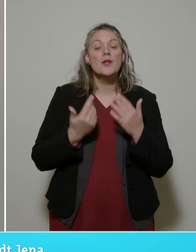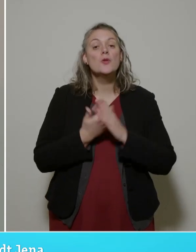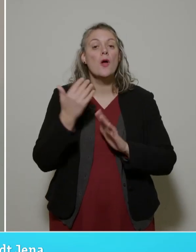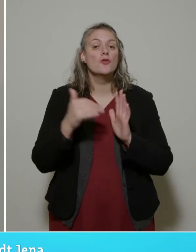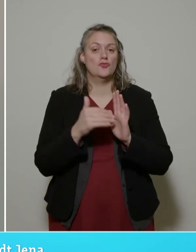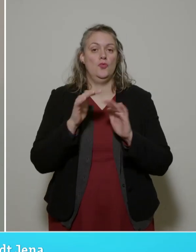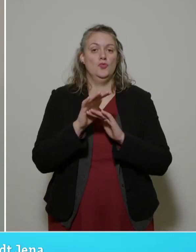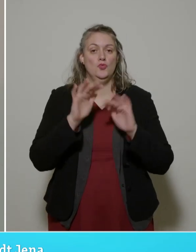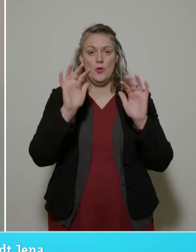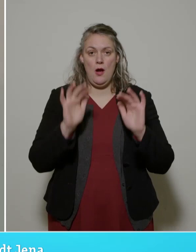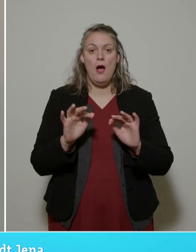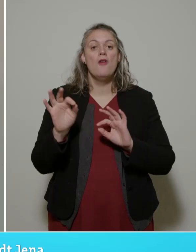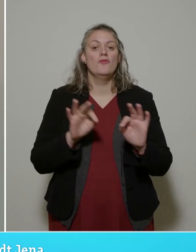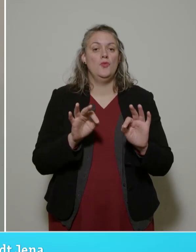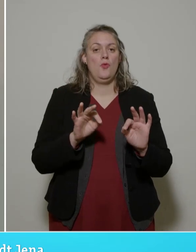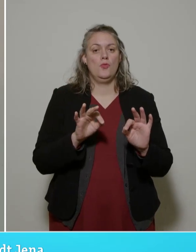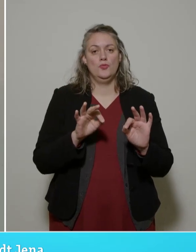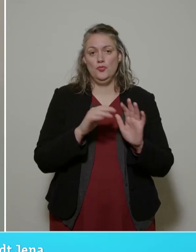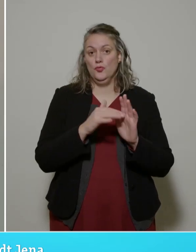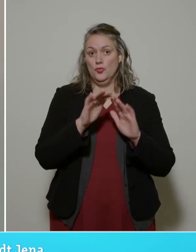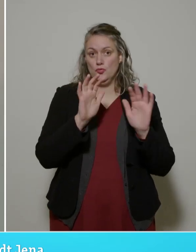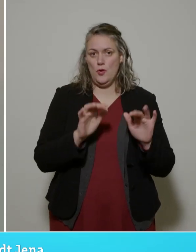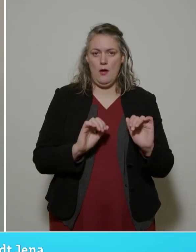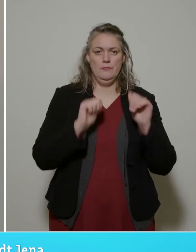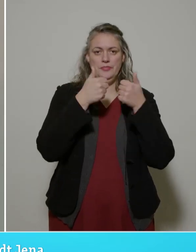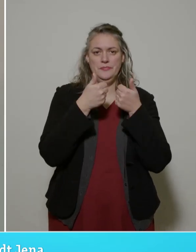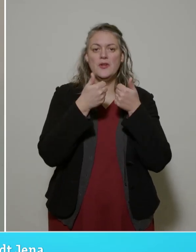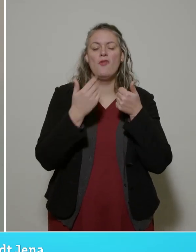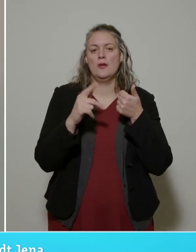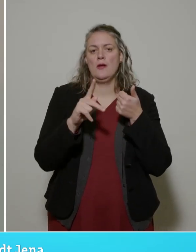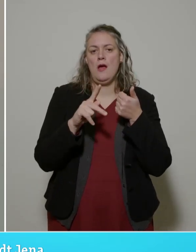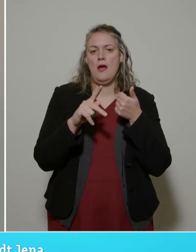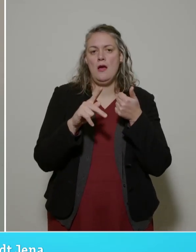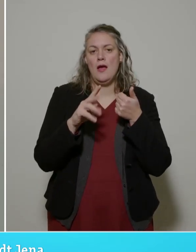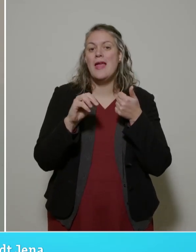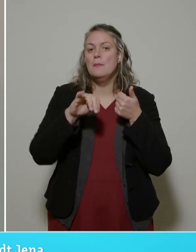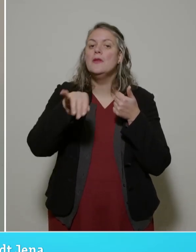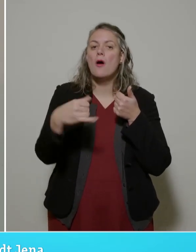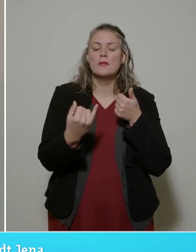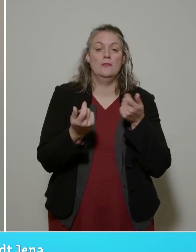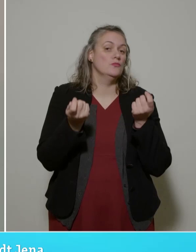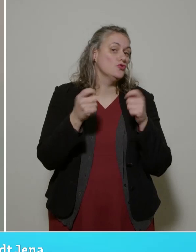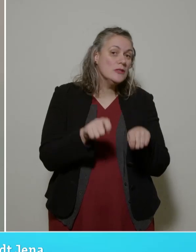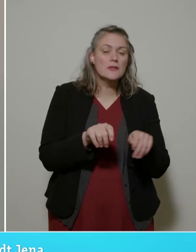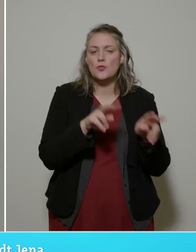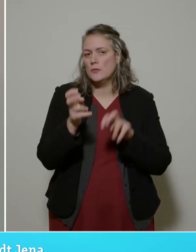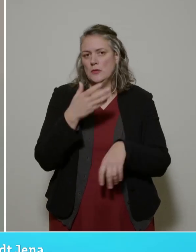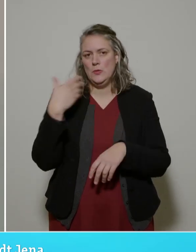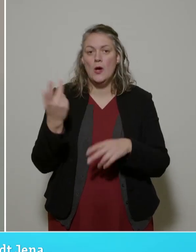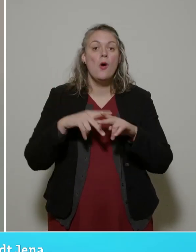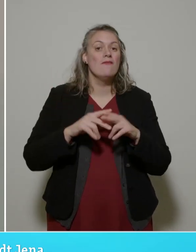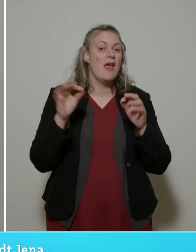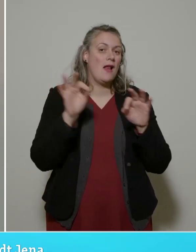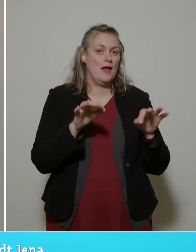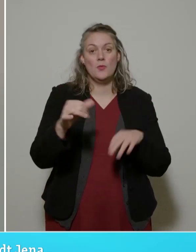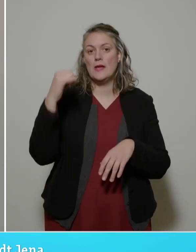Struktur, die Führungsstruktur von KMJ, so nicht hätten beschließen können, schon gar nicht umsetzen können und dass wir die Werkleiterin,